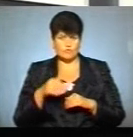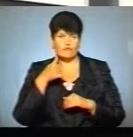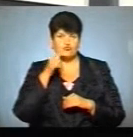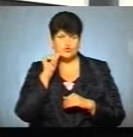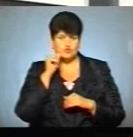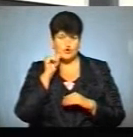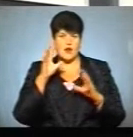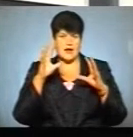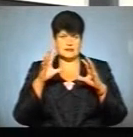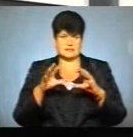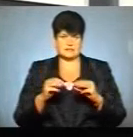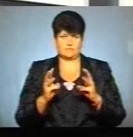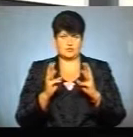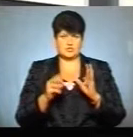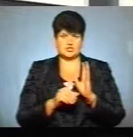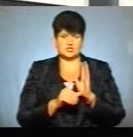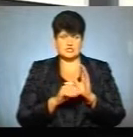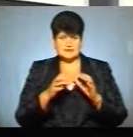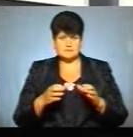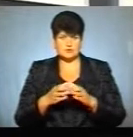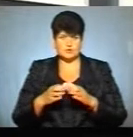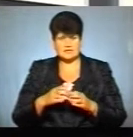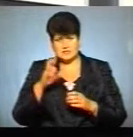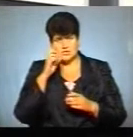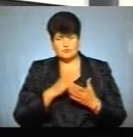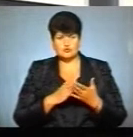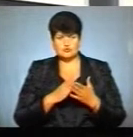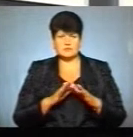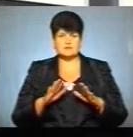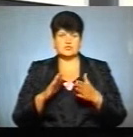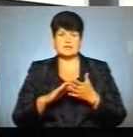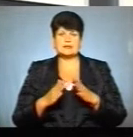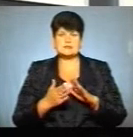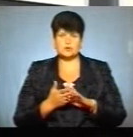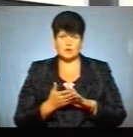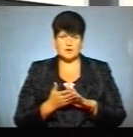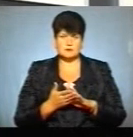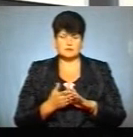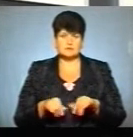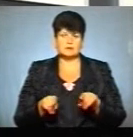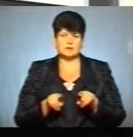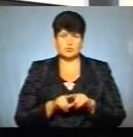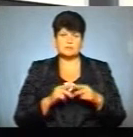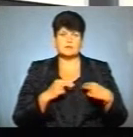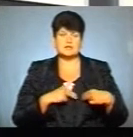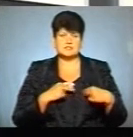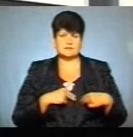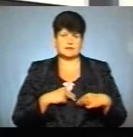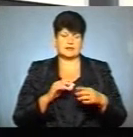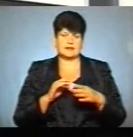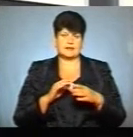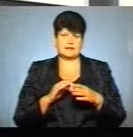Вчора пожежу гасили 6 підрозділів Державної служби з надзвичайних ситуацій, також працівники